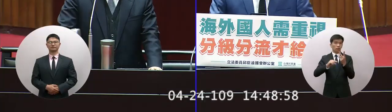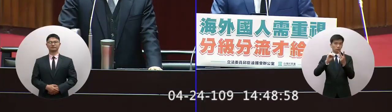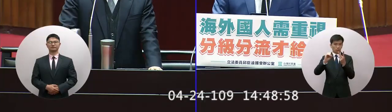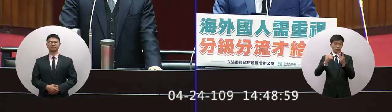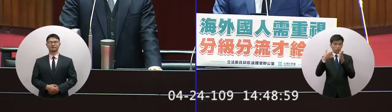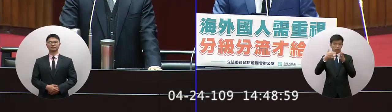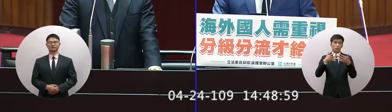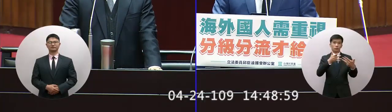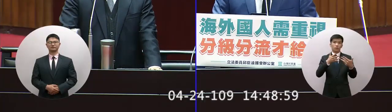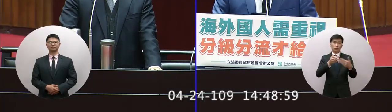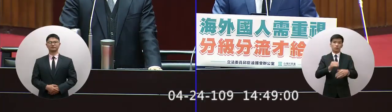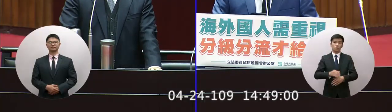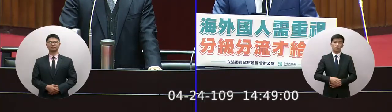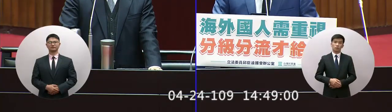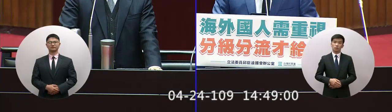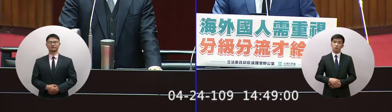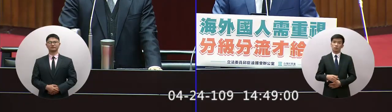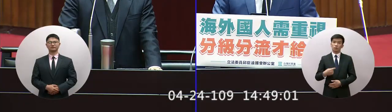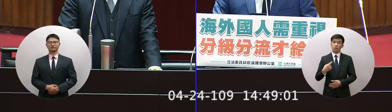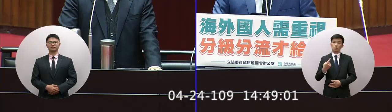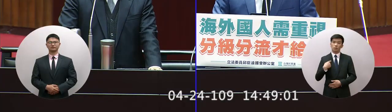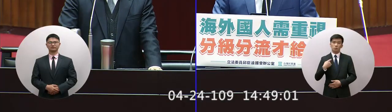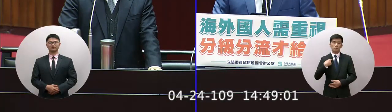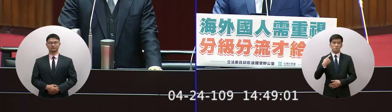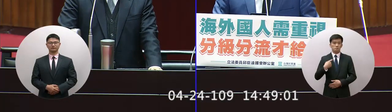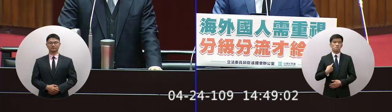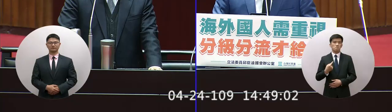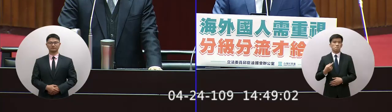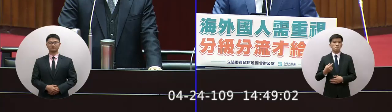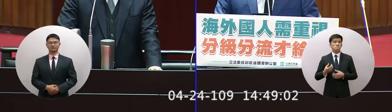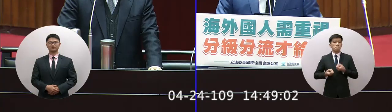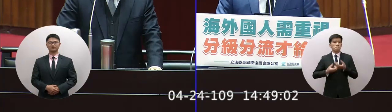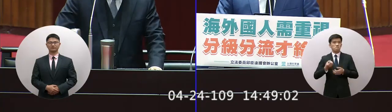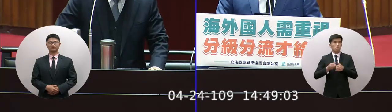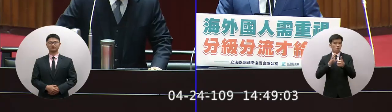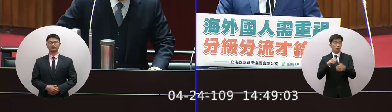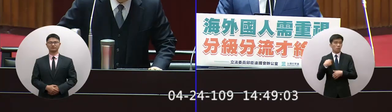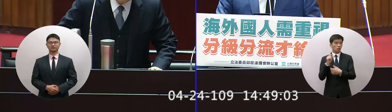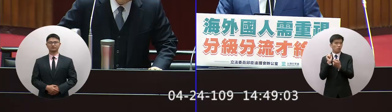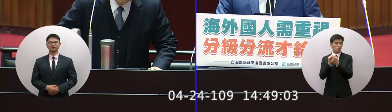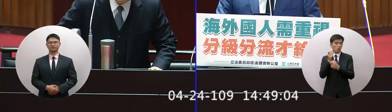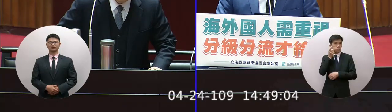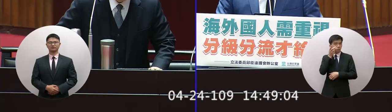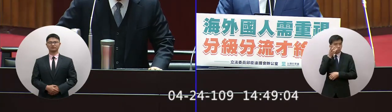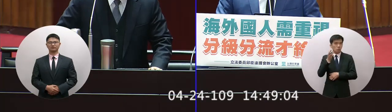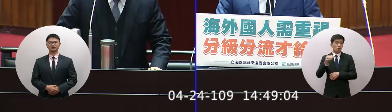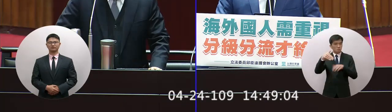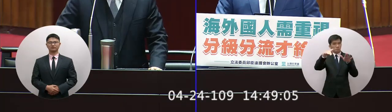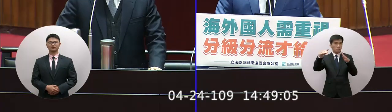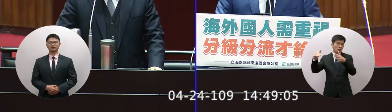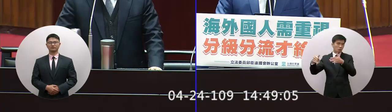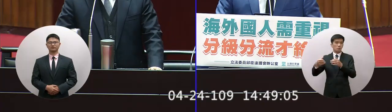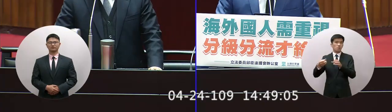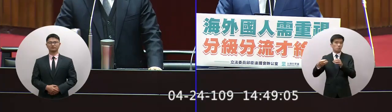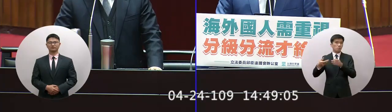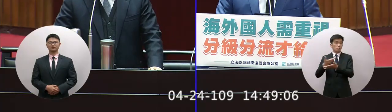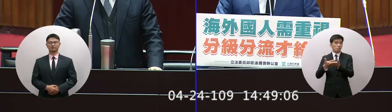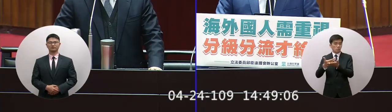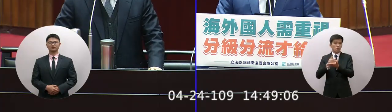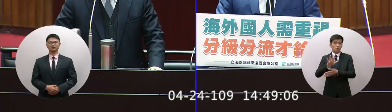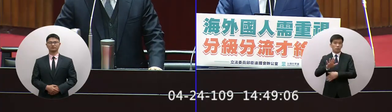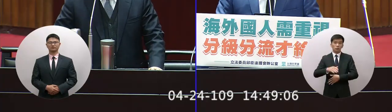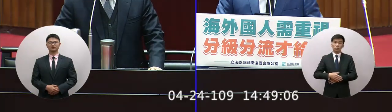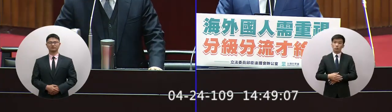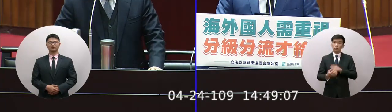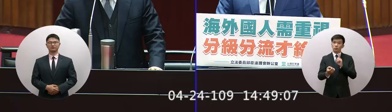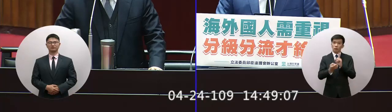答哈。啊，我加个一六哈，分享一下哈，因为今天各位我差不多办10几场的产业座谈会哈，所以针对整个纾